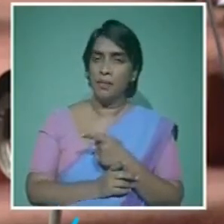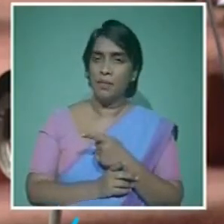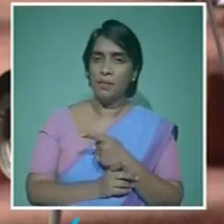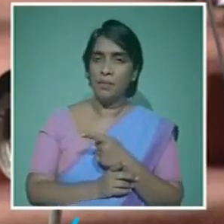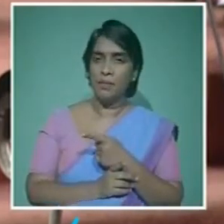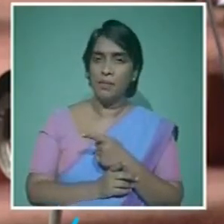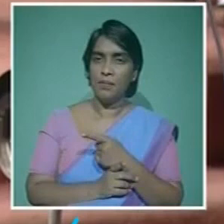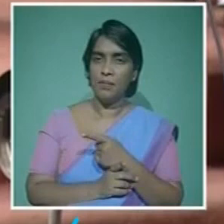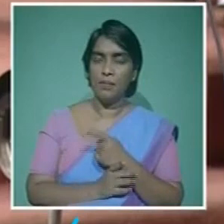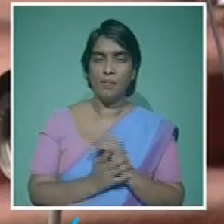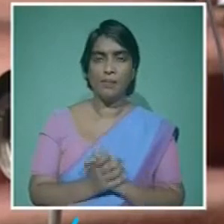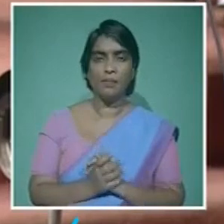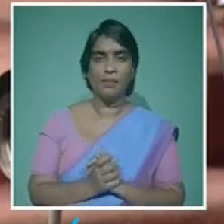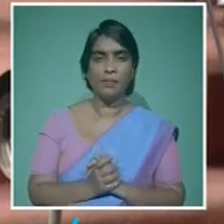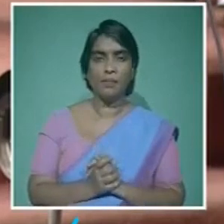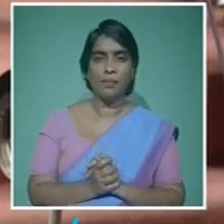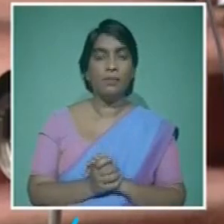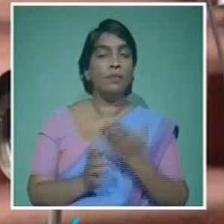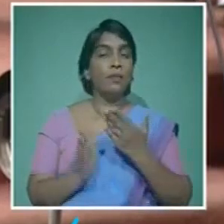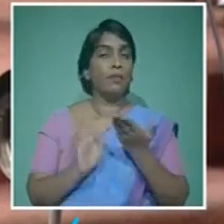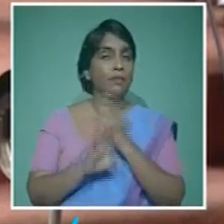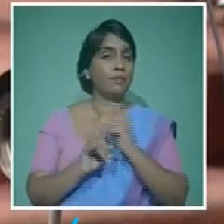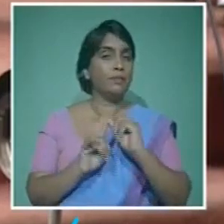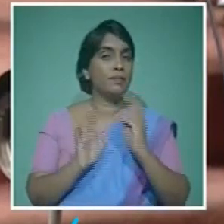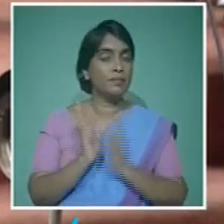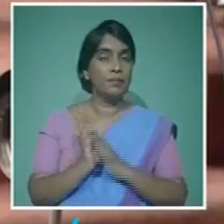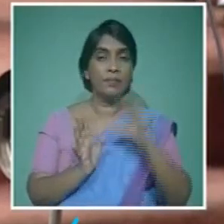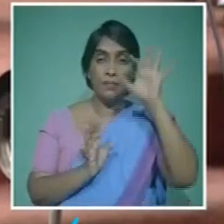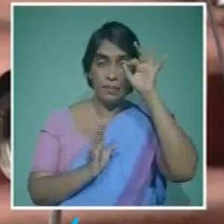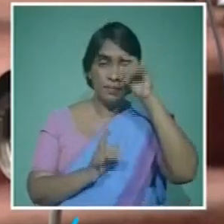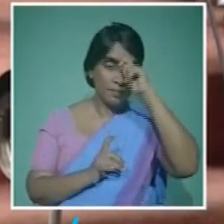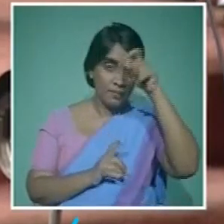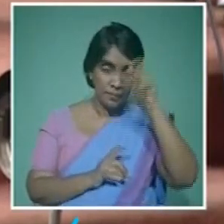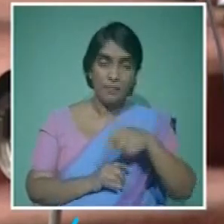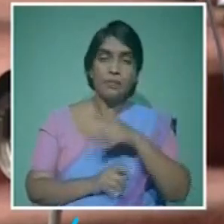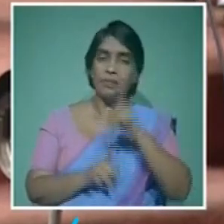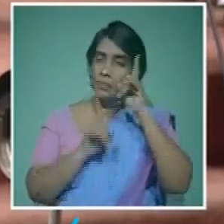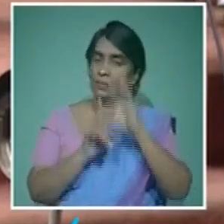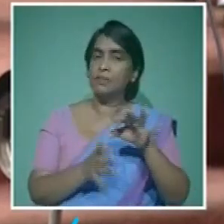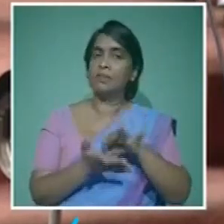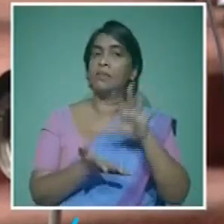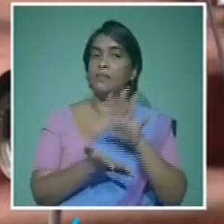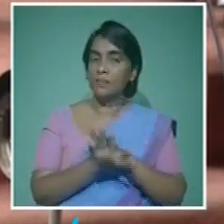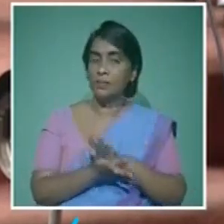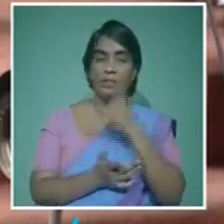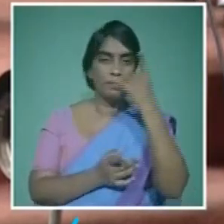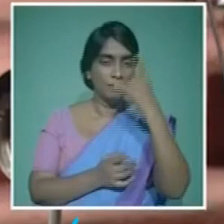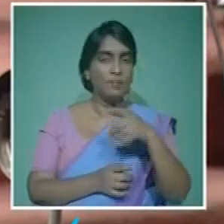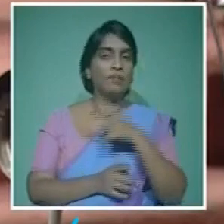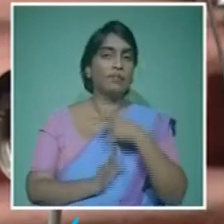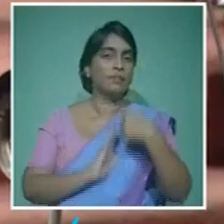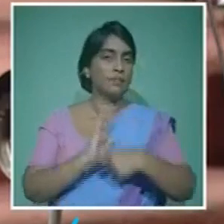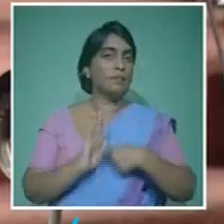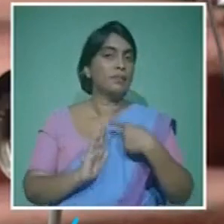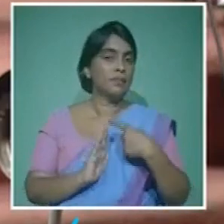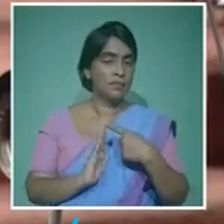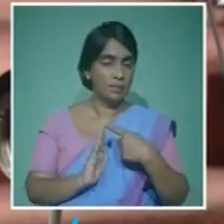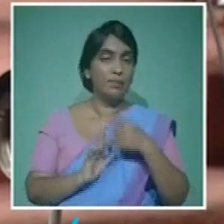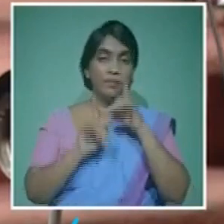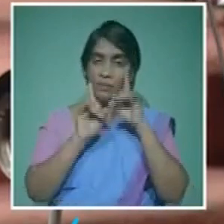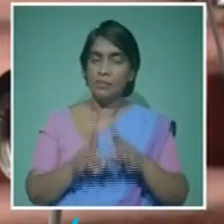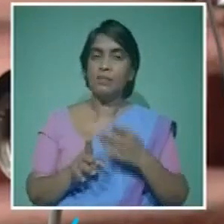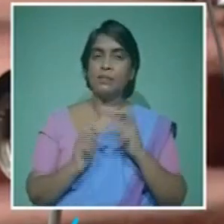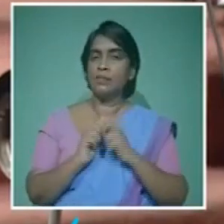பிரசித்தமான தீர்மானங்களை எடுத்தார், மக்களை திருப்திப்படுத்துவதற்காக தீர்மானங்களை எடுத்தார், அதனால் தான் இலங்கை இவ்வளவு தூரம் பின்னடைவை